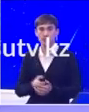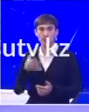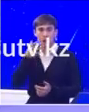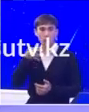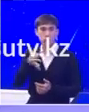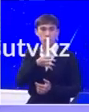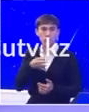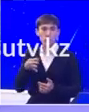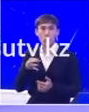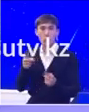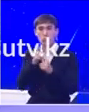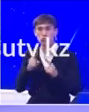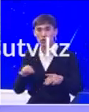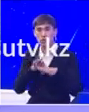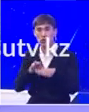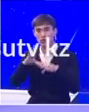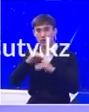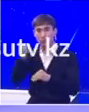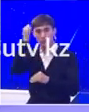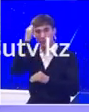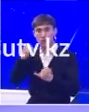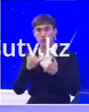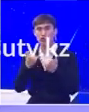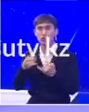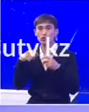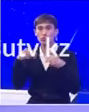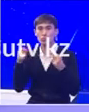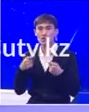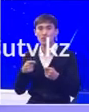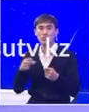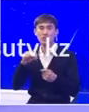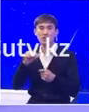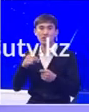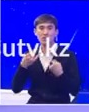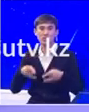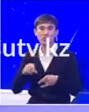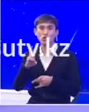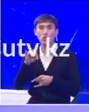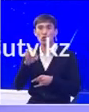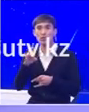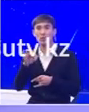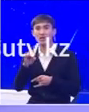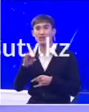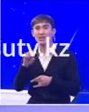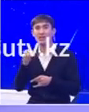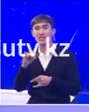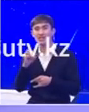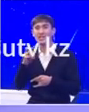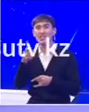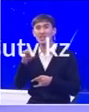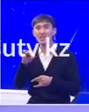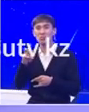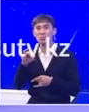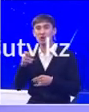В областном краеведческом музее прошел вечер памяти, посвященный юбилейным датам со дня рождения Нурмолды Алдабергенова из Лехи Тамшибаевой. На